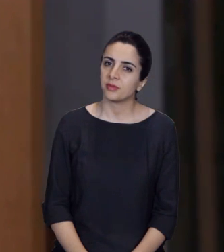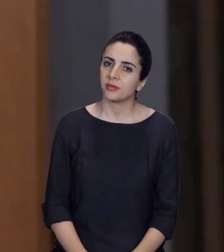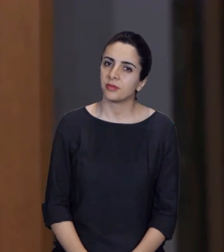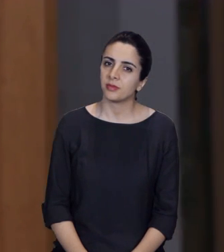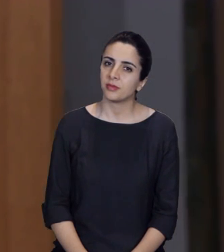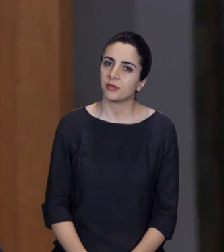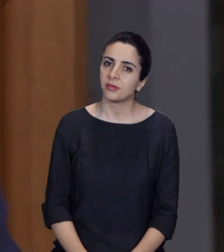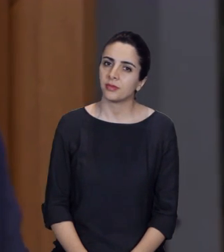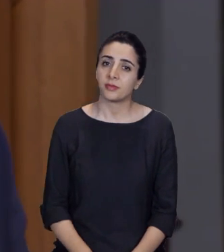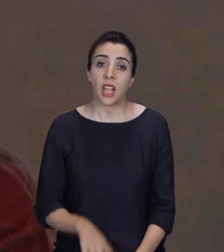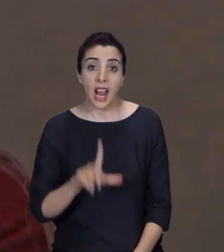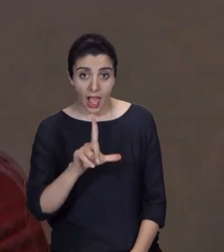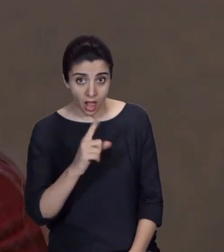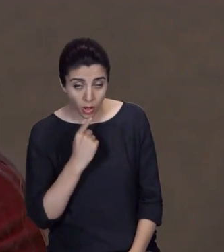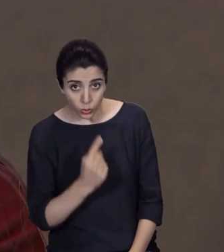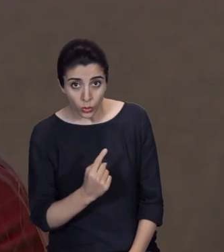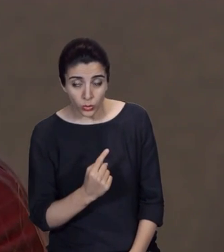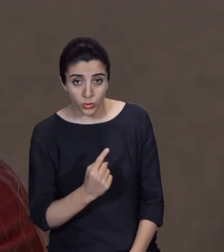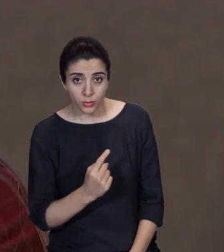Ömer atıldı. Leyla mı?